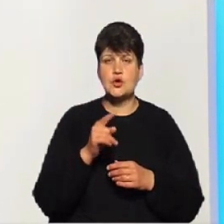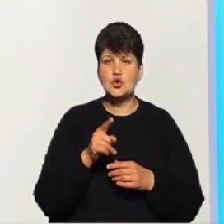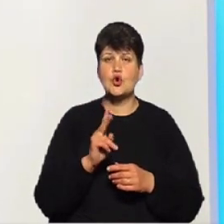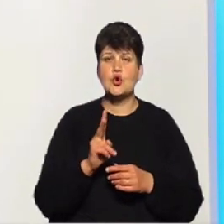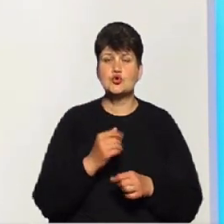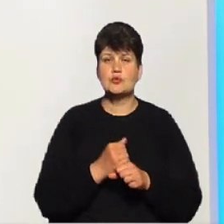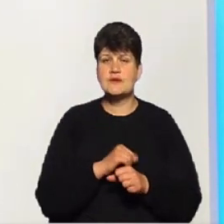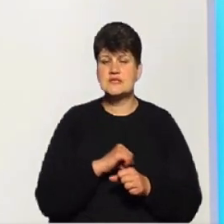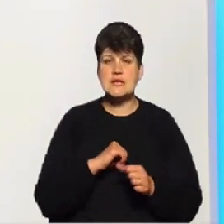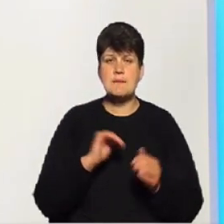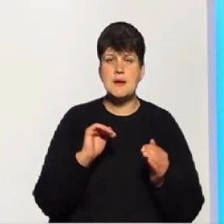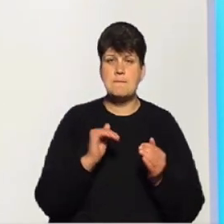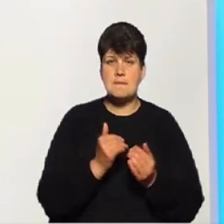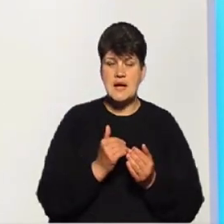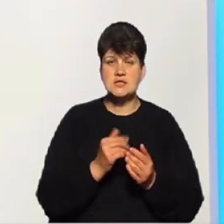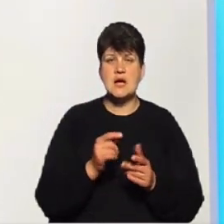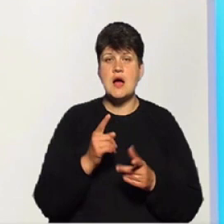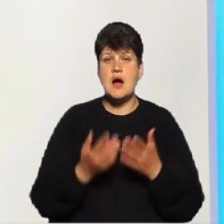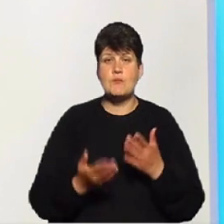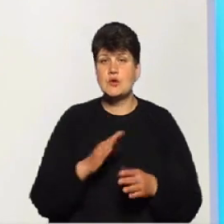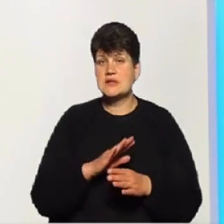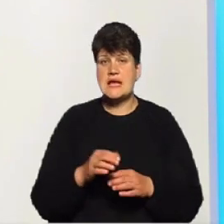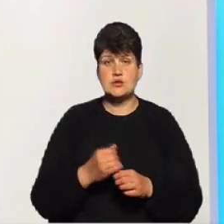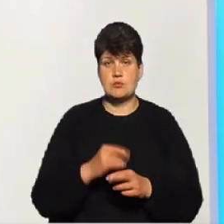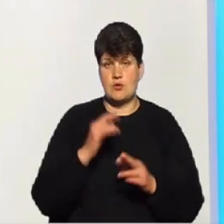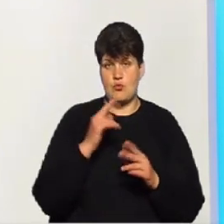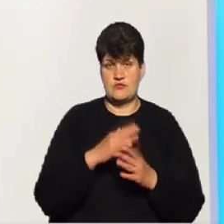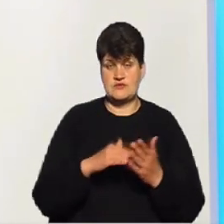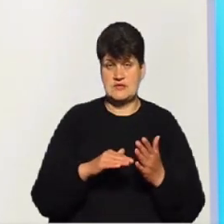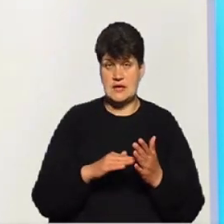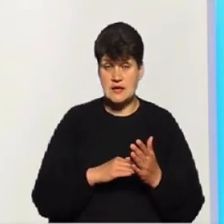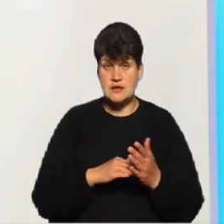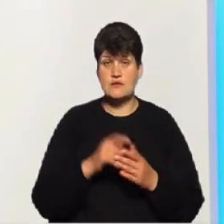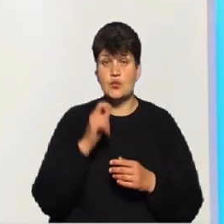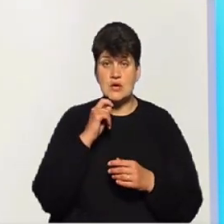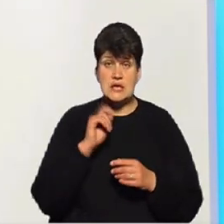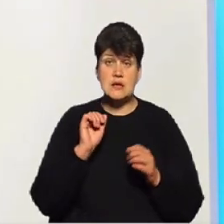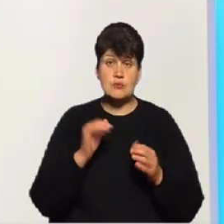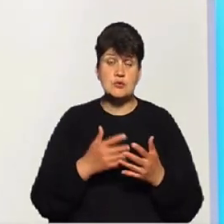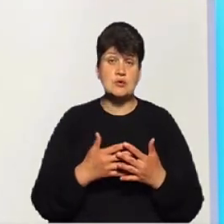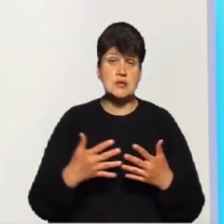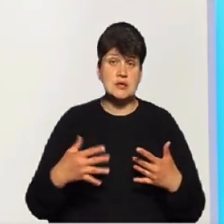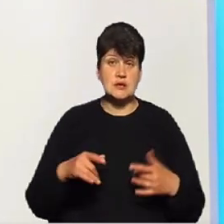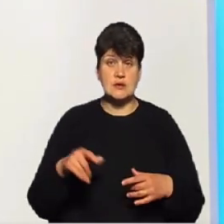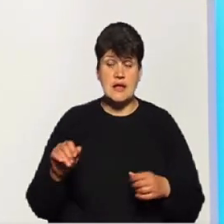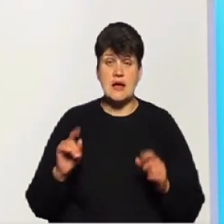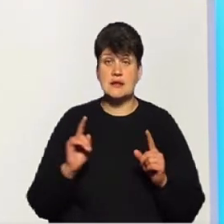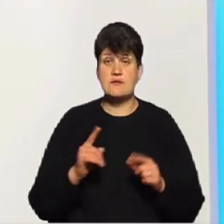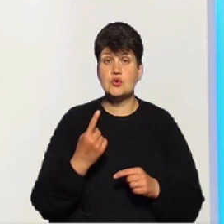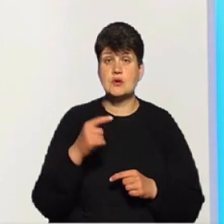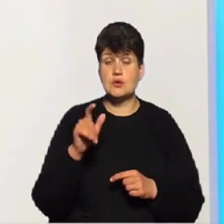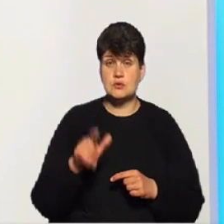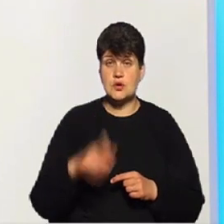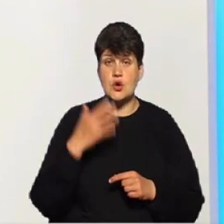хто зробив найменше або взагалі не зробив помилок. І таких в Україні може бути кілька осіб, або навіть одна особа.